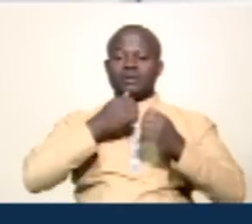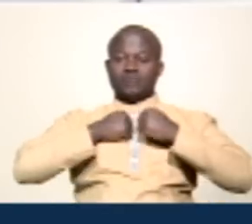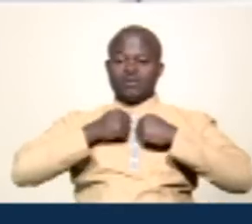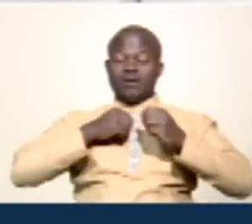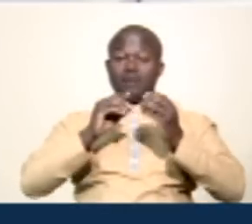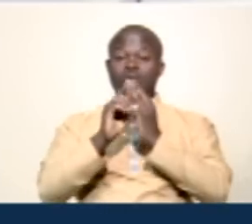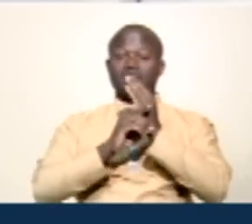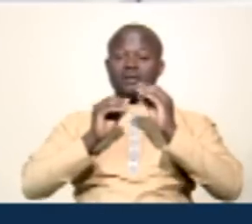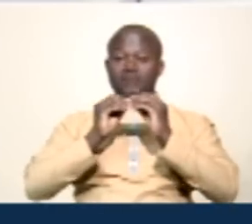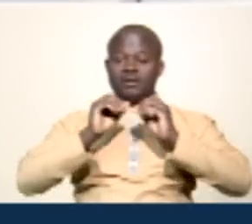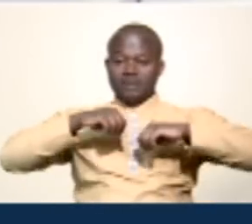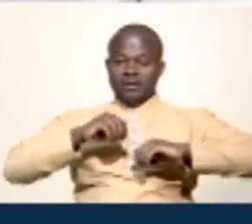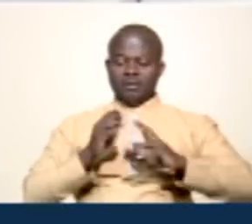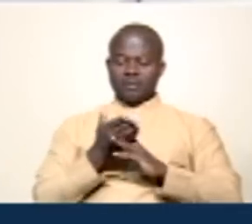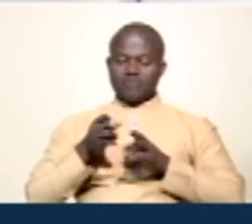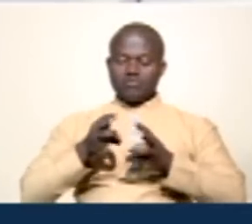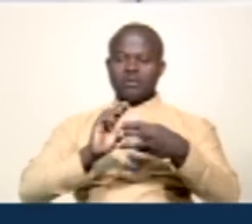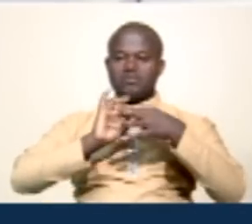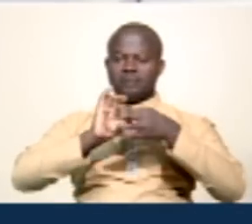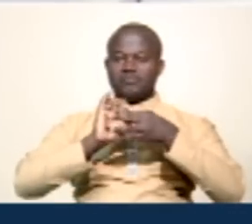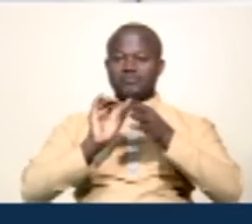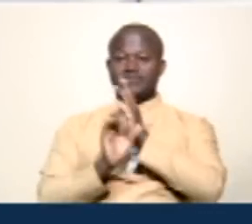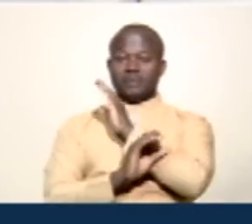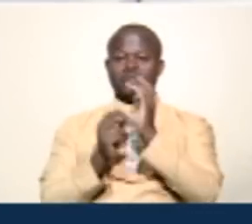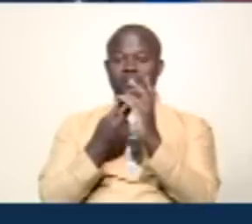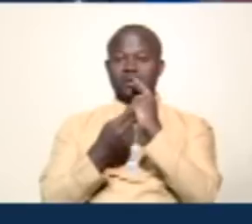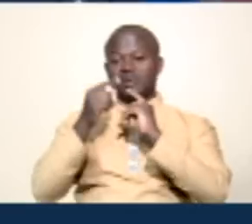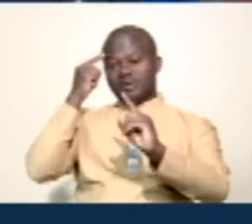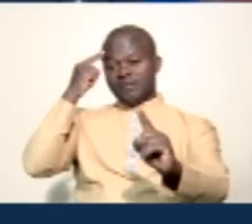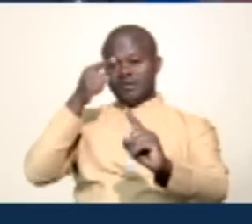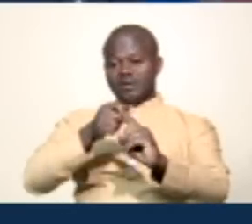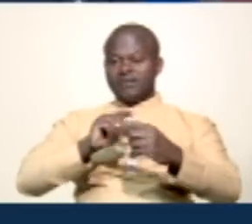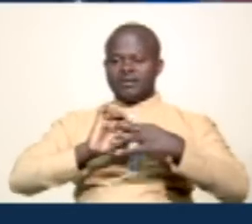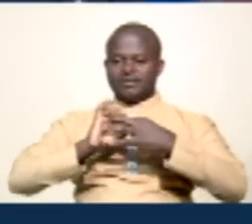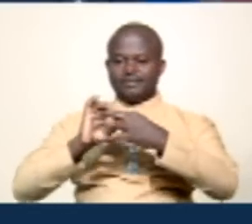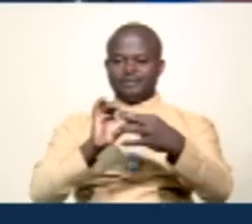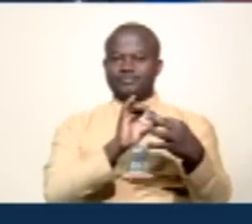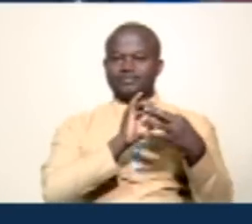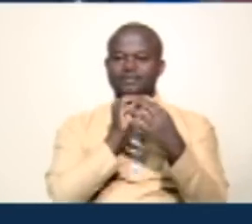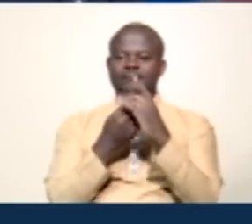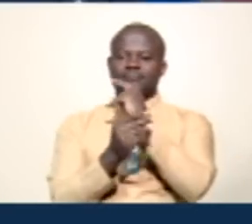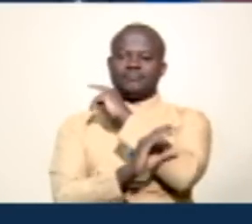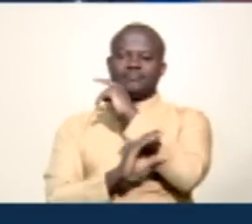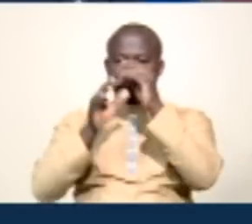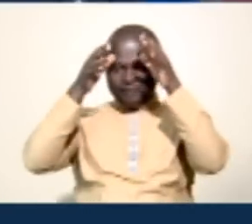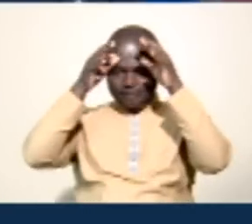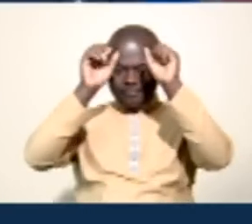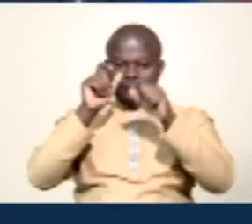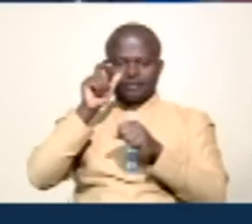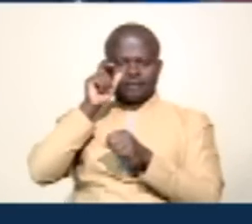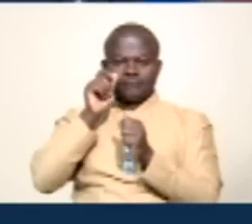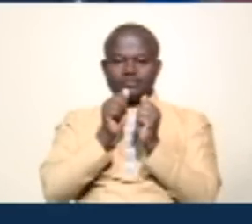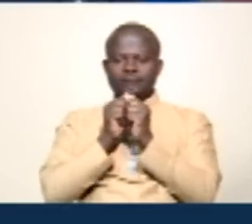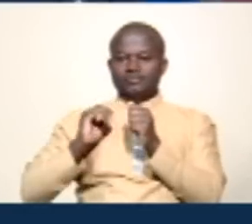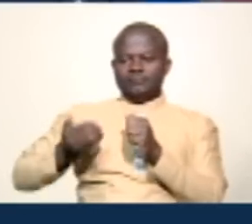matariki bazumvikanaho binyuze mu nzira za diplomasi. Ibyo bikazaba bigamije gushimangira imibanire y'ibihugu byombi. Perezida Paul Kagame ari